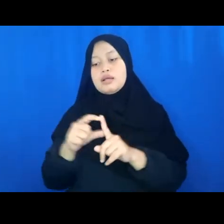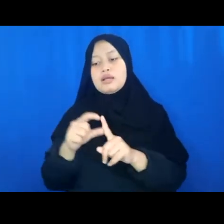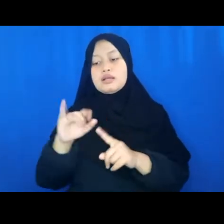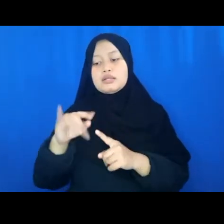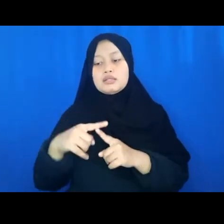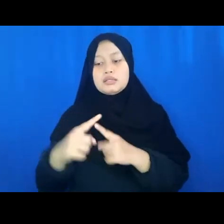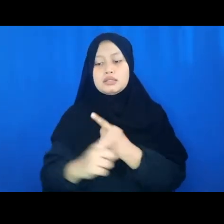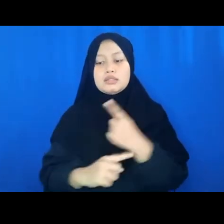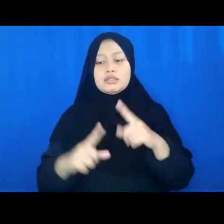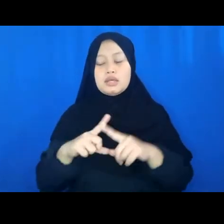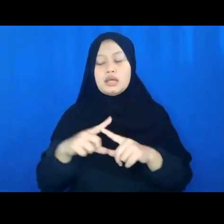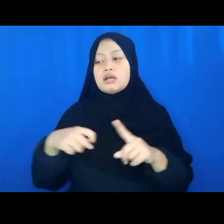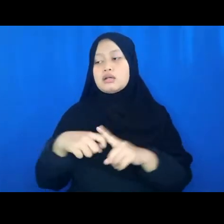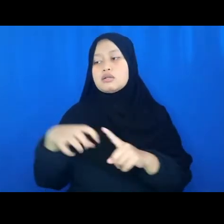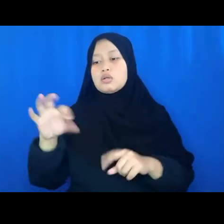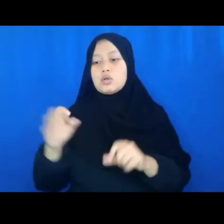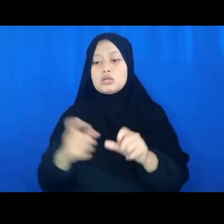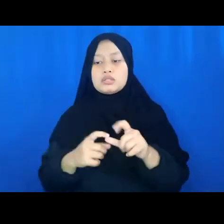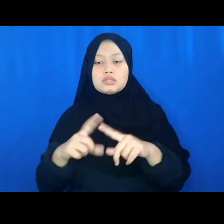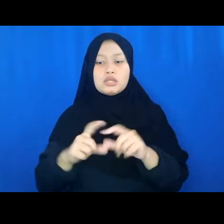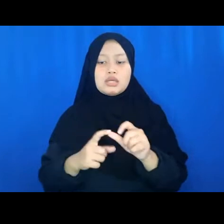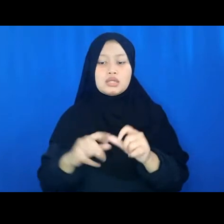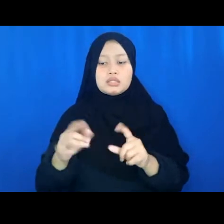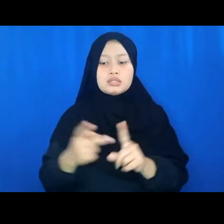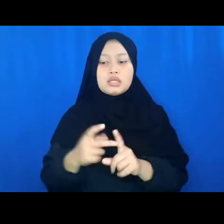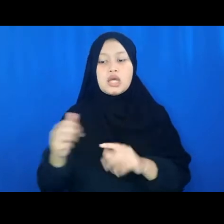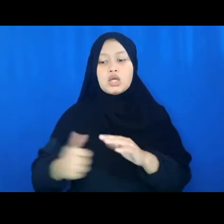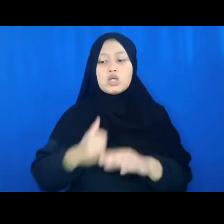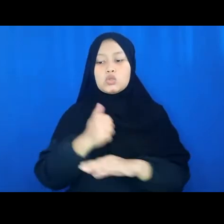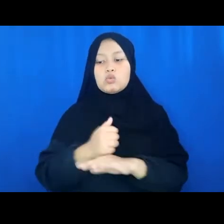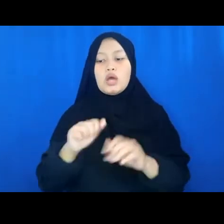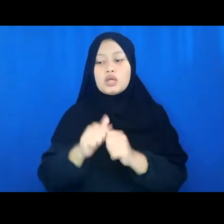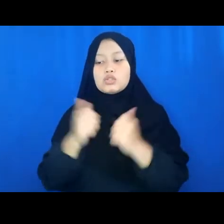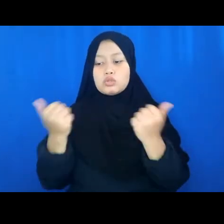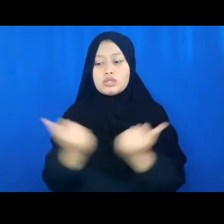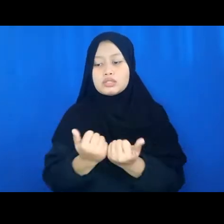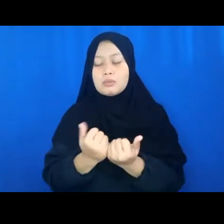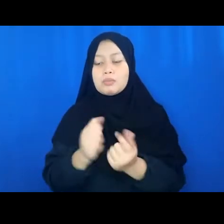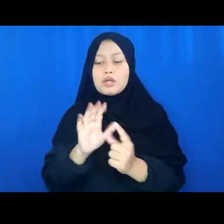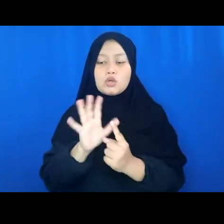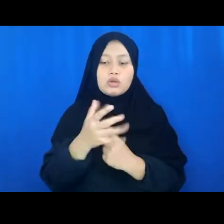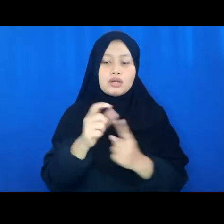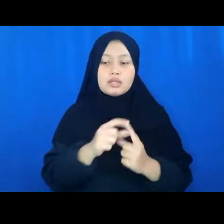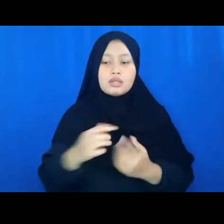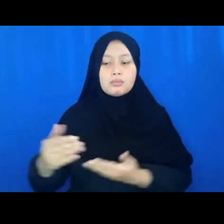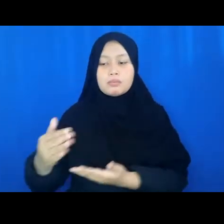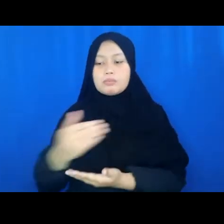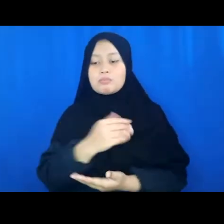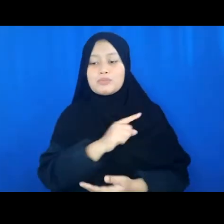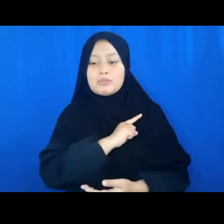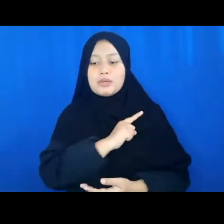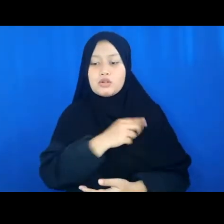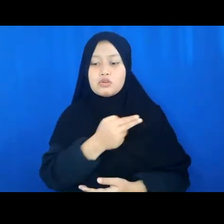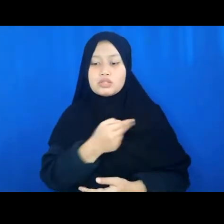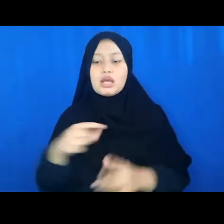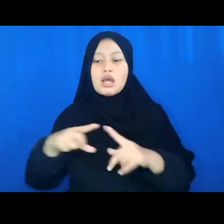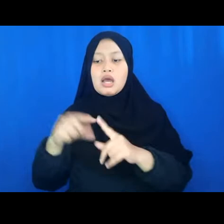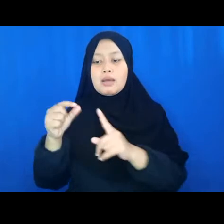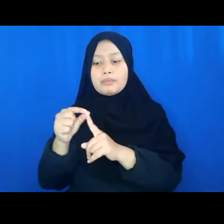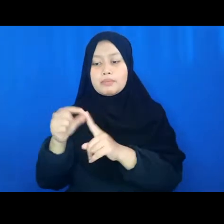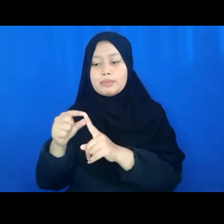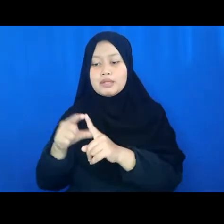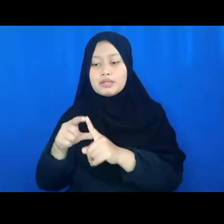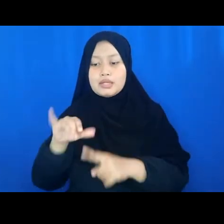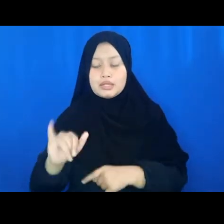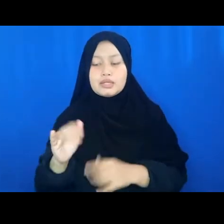SH LLM ketua Asosiasi profesional privasi data Indonesia atau app di dan juga sebagai associating